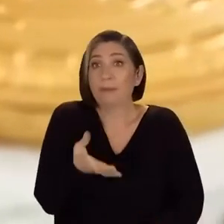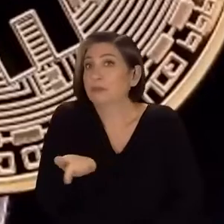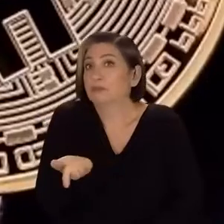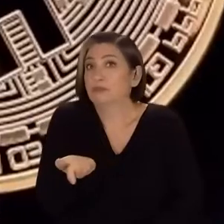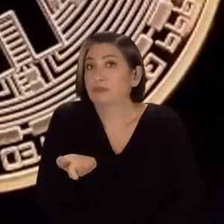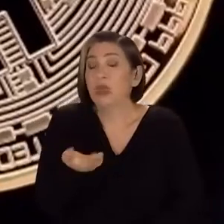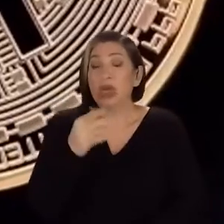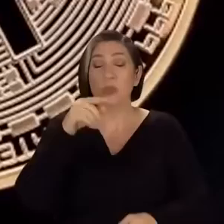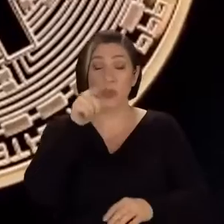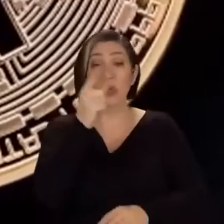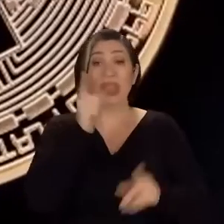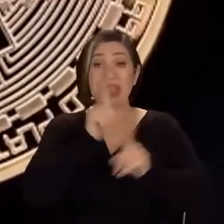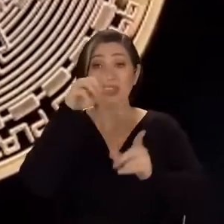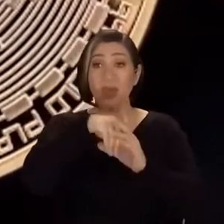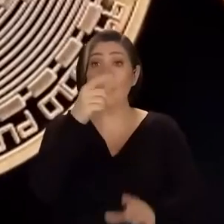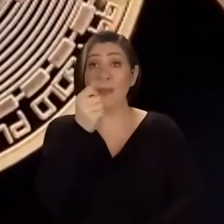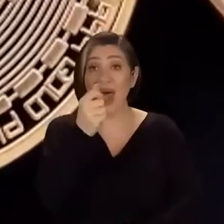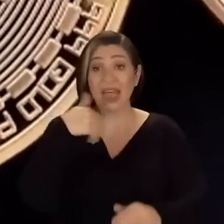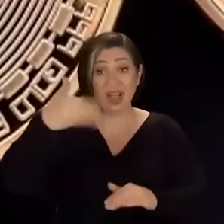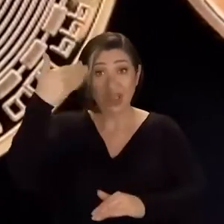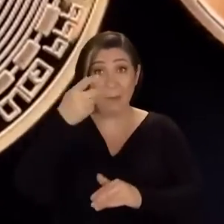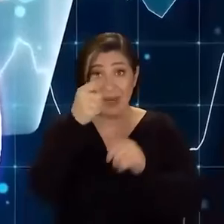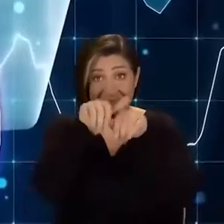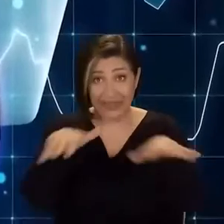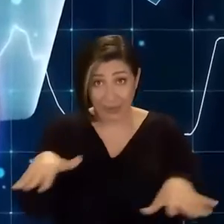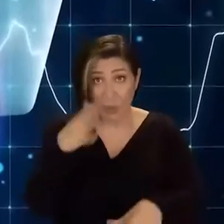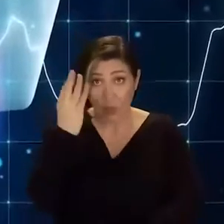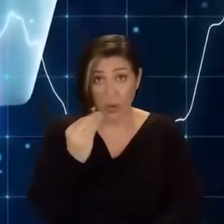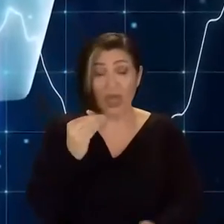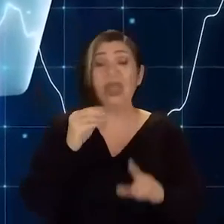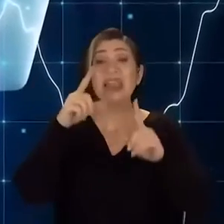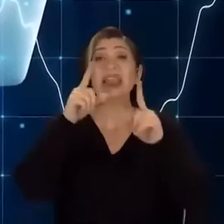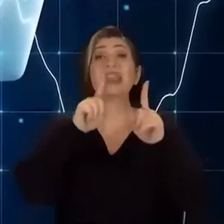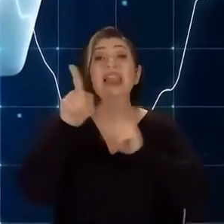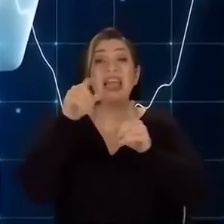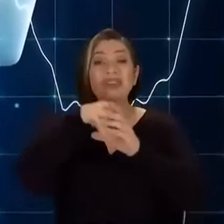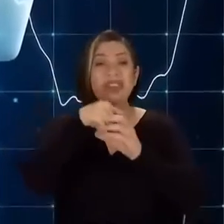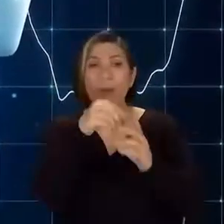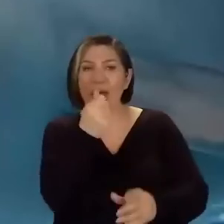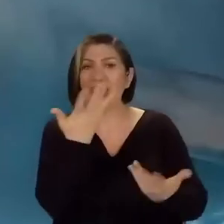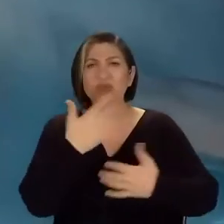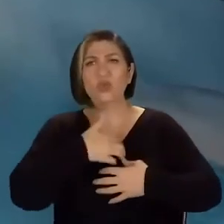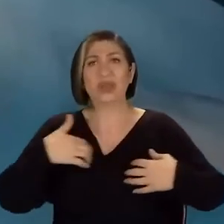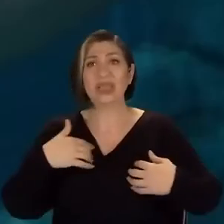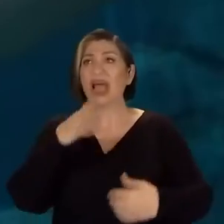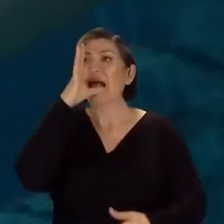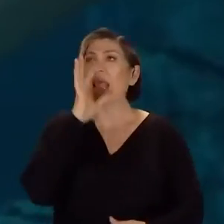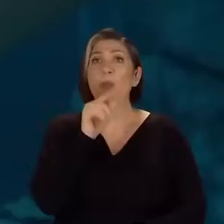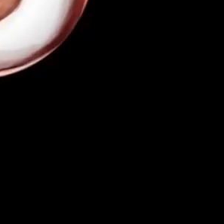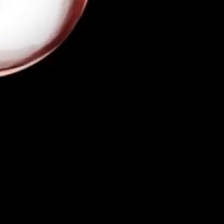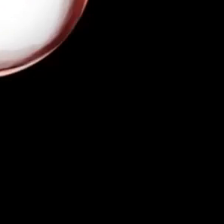nedir? Kripto paralar geleceğin para sistemini mi oluşturuyor? Dijital paralara nasıl güvenebiliriz? Kim bu